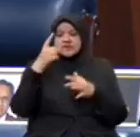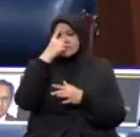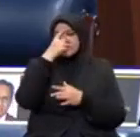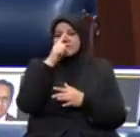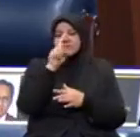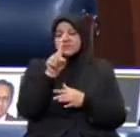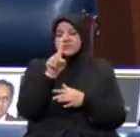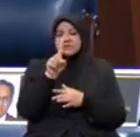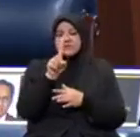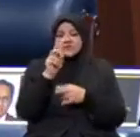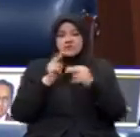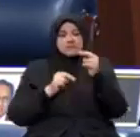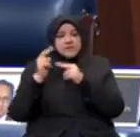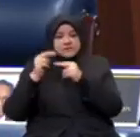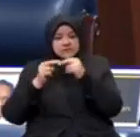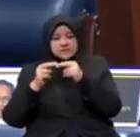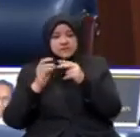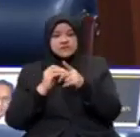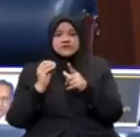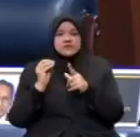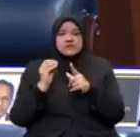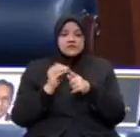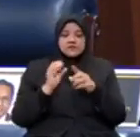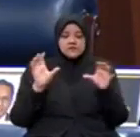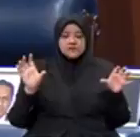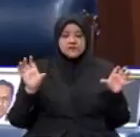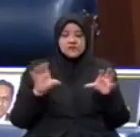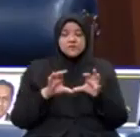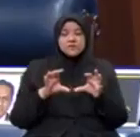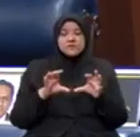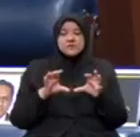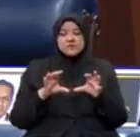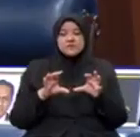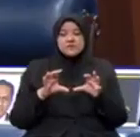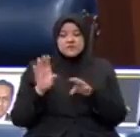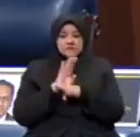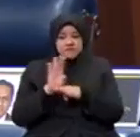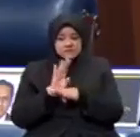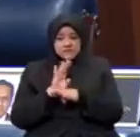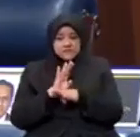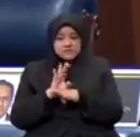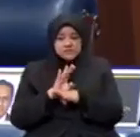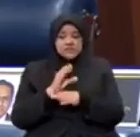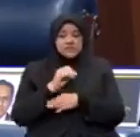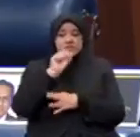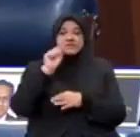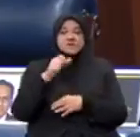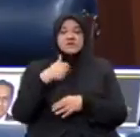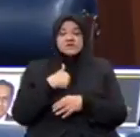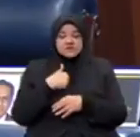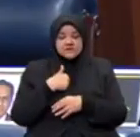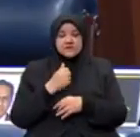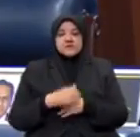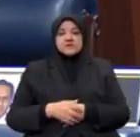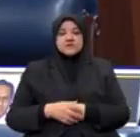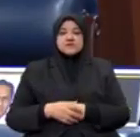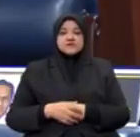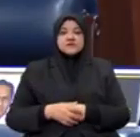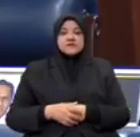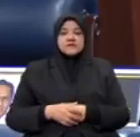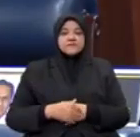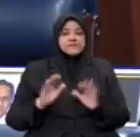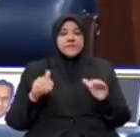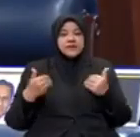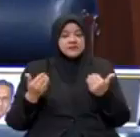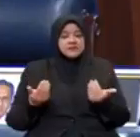untuk membina ataupun membuat bisnes inilah. Jadi soalan saya adalah,